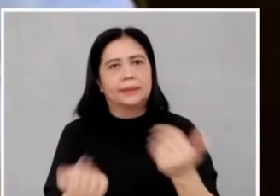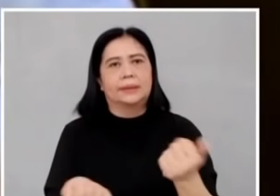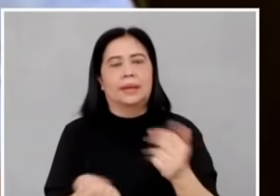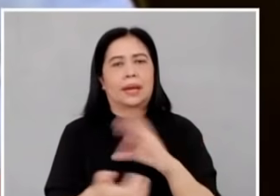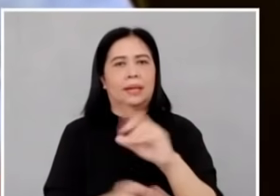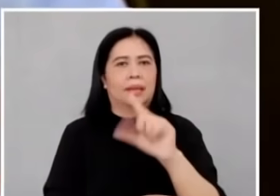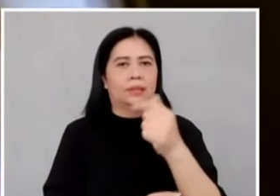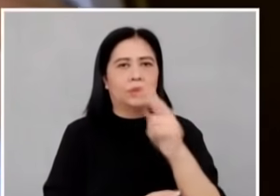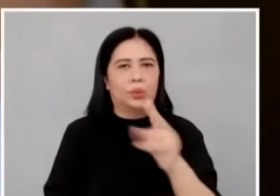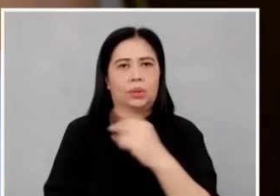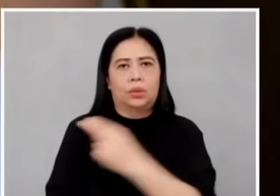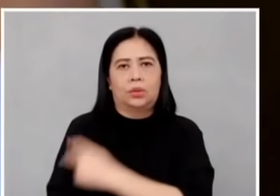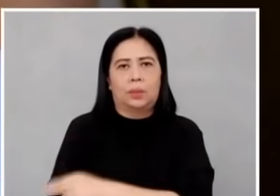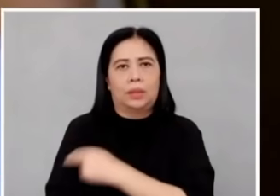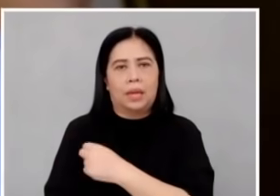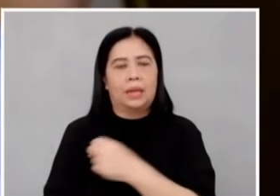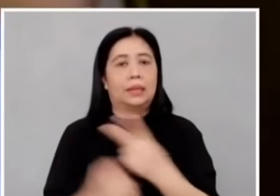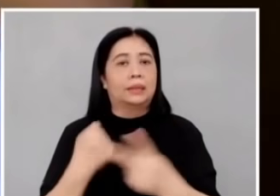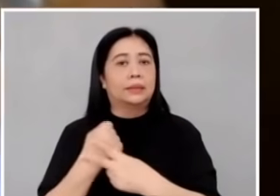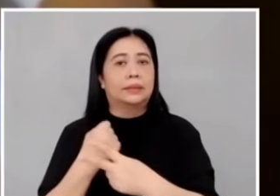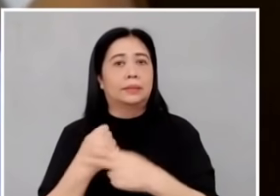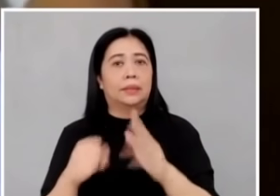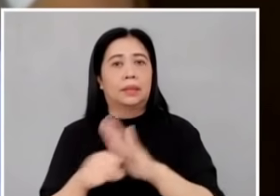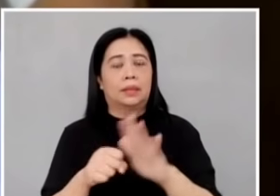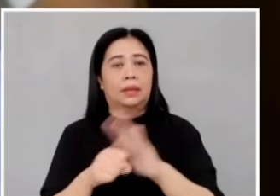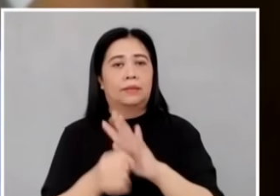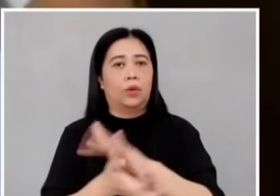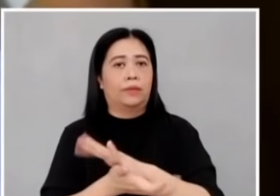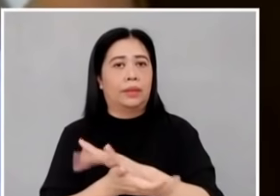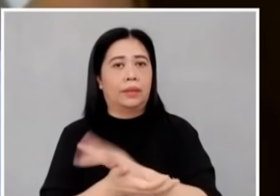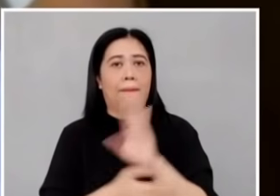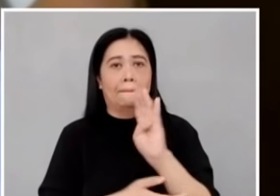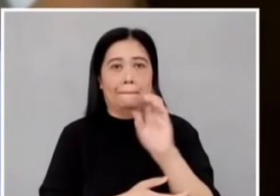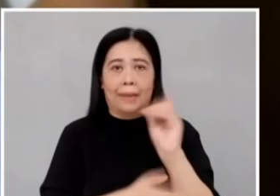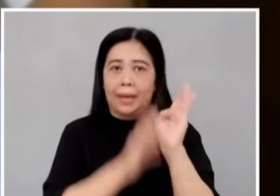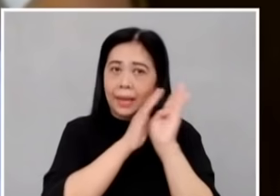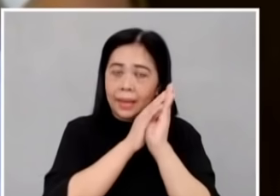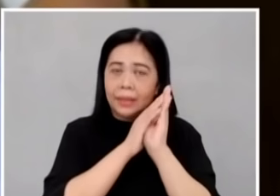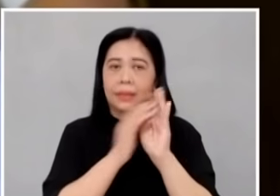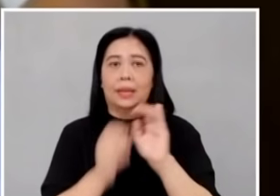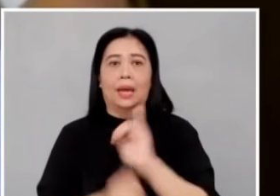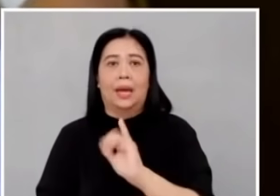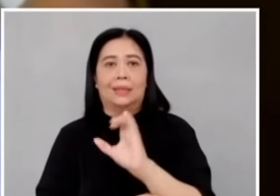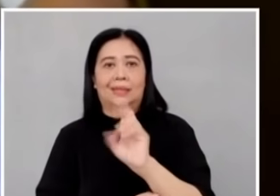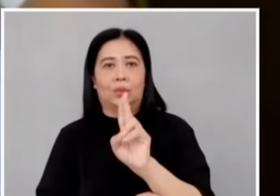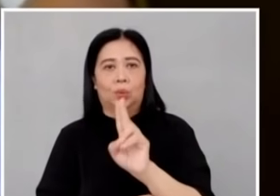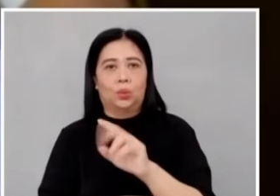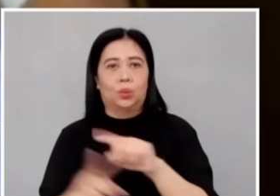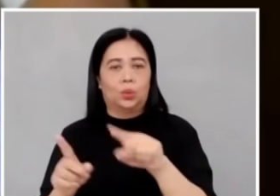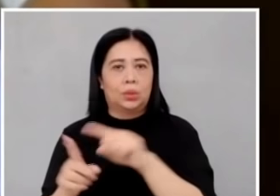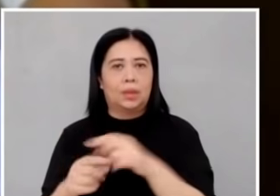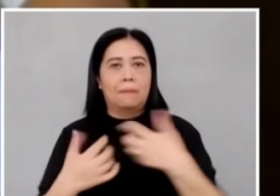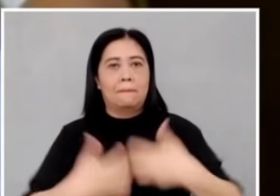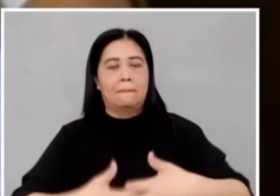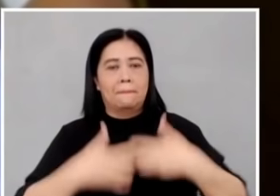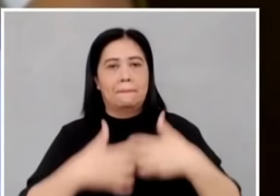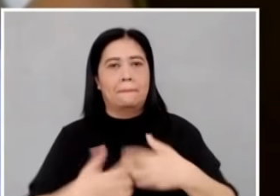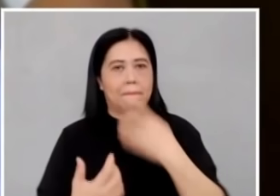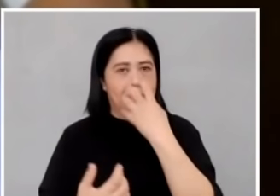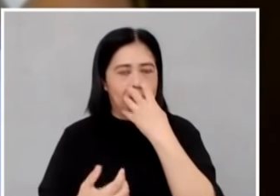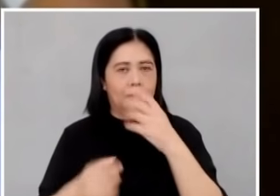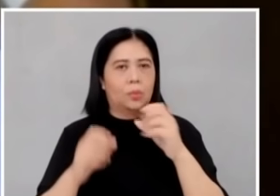pamahalaan na maglaan ng sapat na COVID-19 beds, ICUs at mechanical ventilators